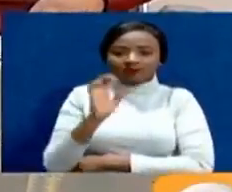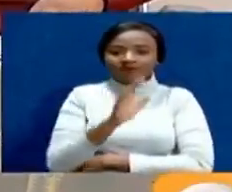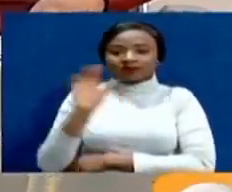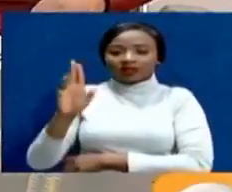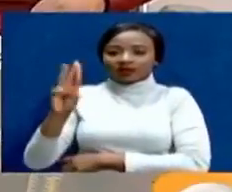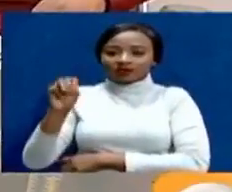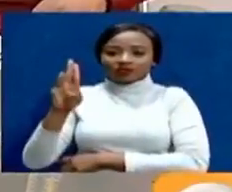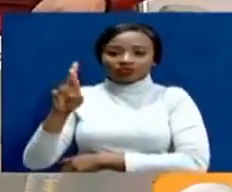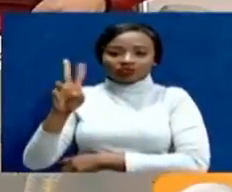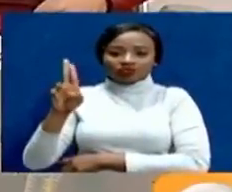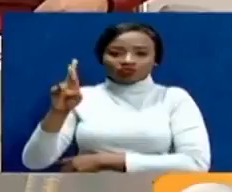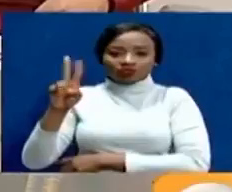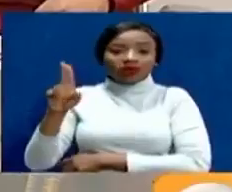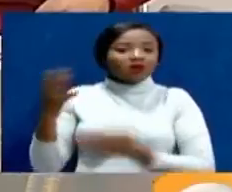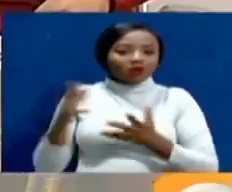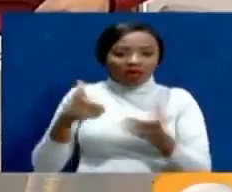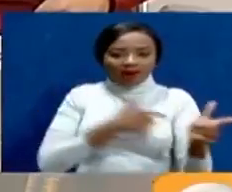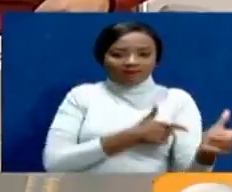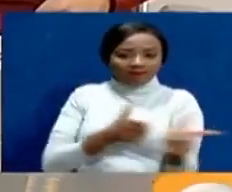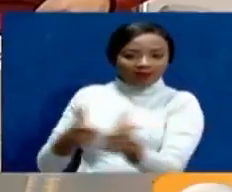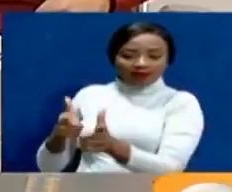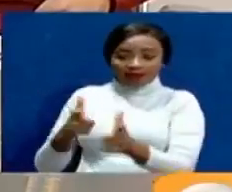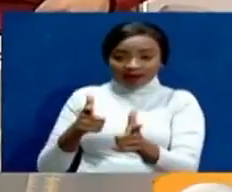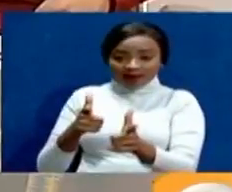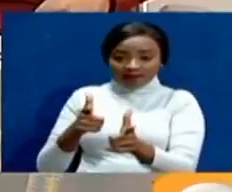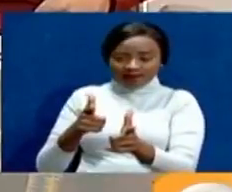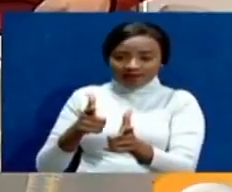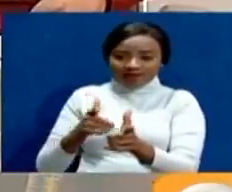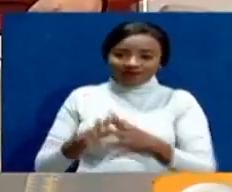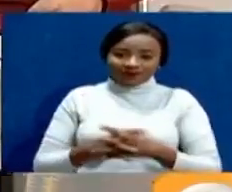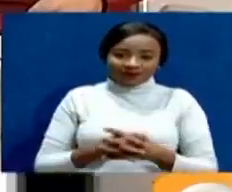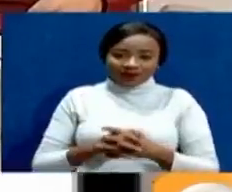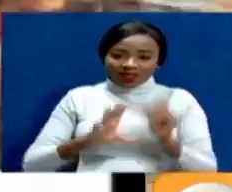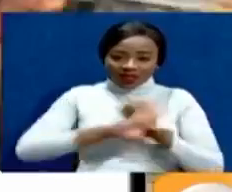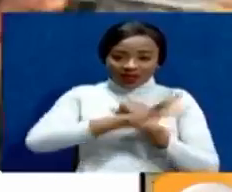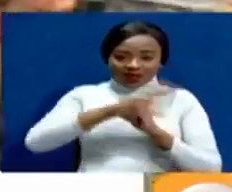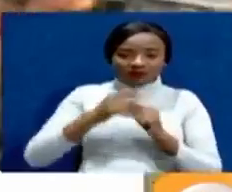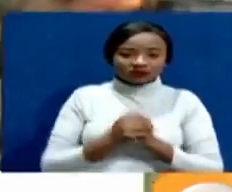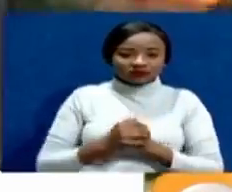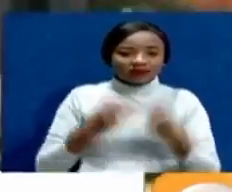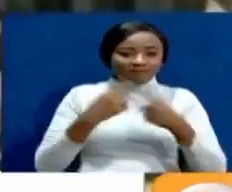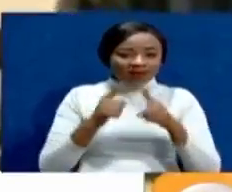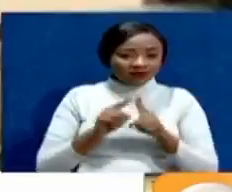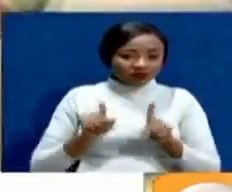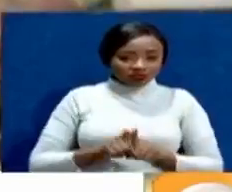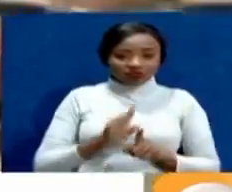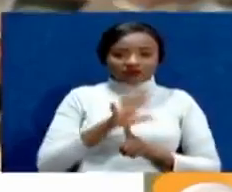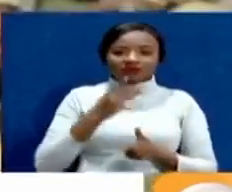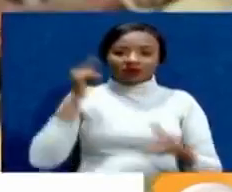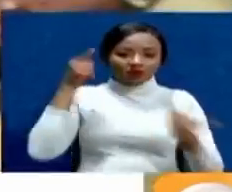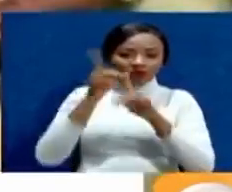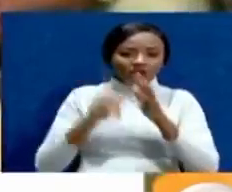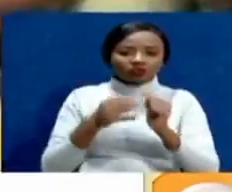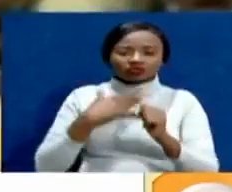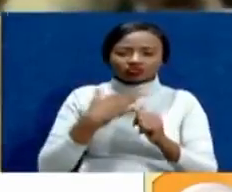la Lafey, kaunti ya Mandera. Kutokana na tukio hilo, hali ya taharuki imetanda katika eneo hilo, huku wenyeji wakihofia mashambulizi ya kulipiza kisasi.